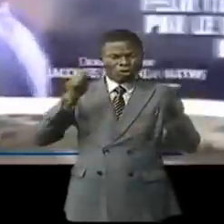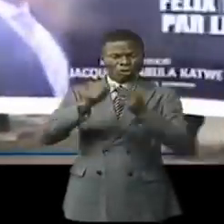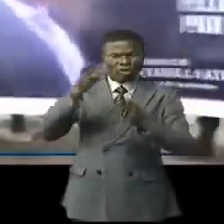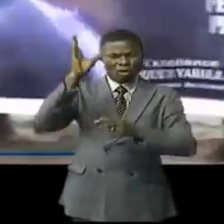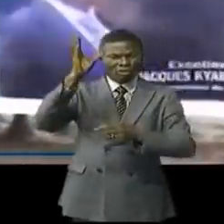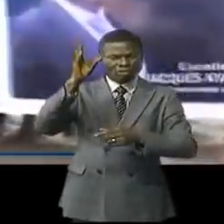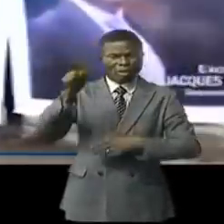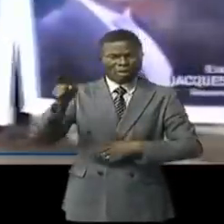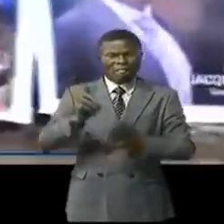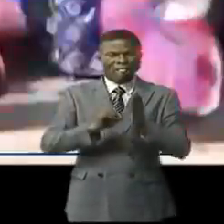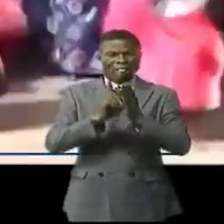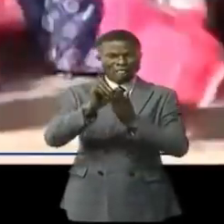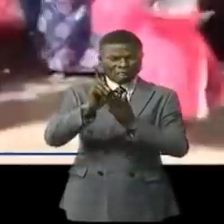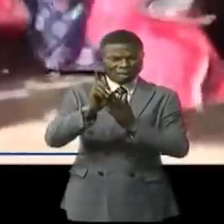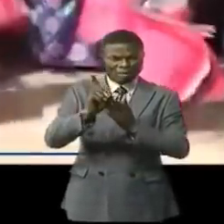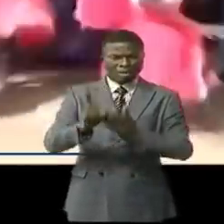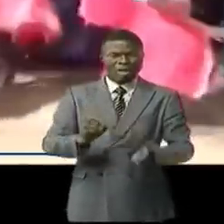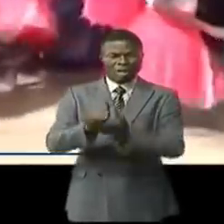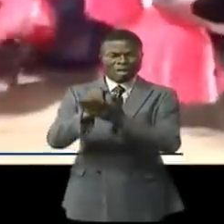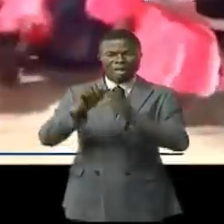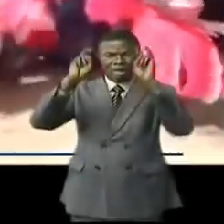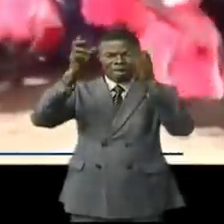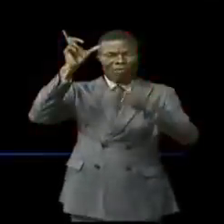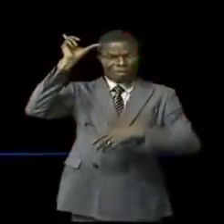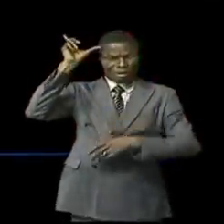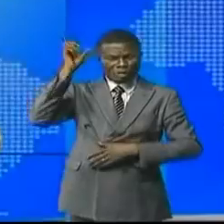les développements qui leur a été apporté.